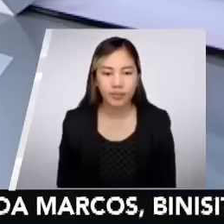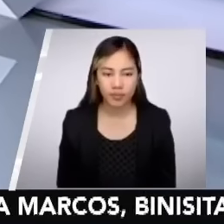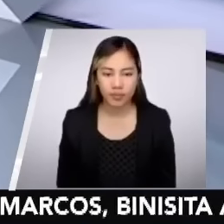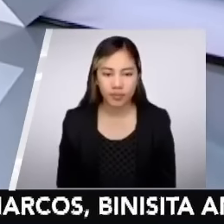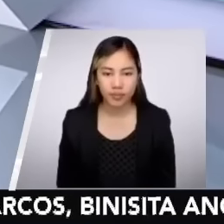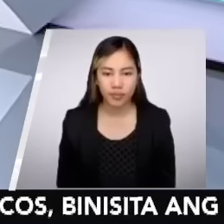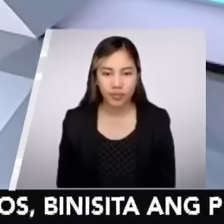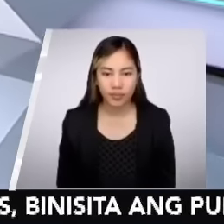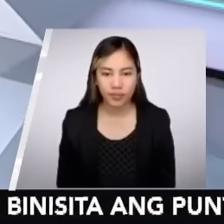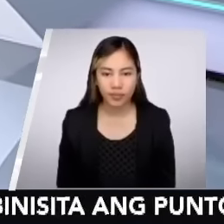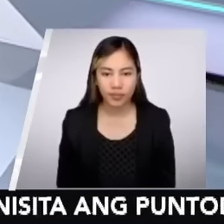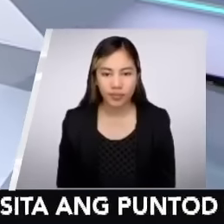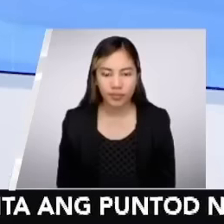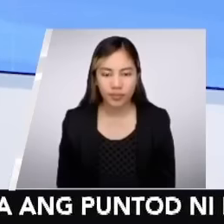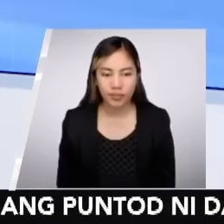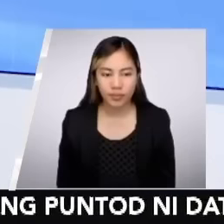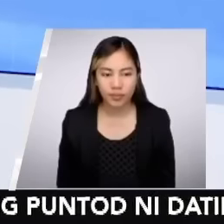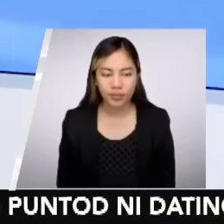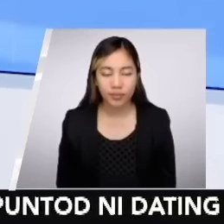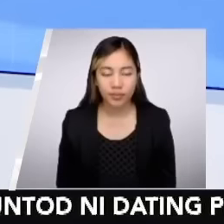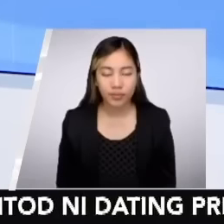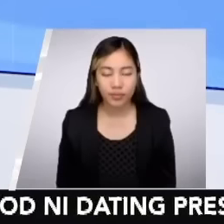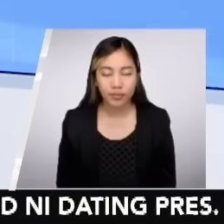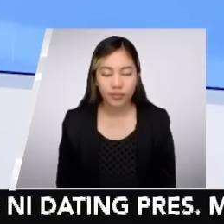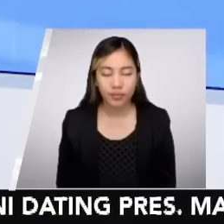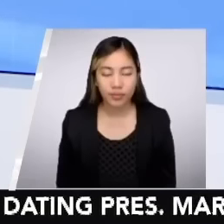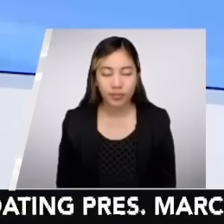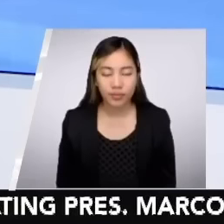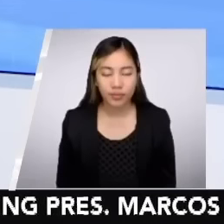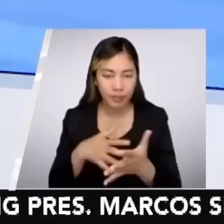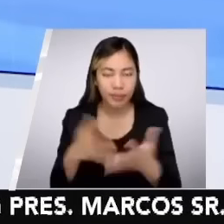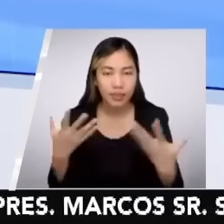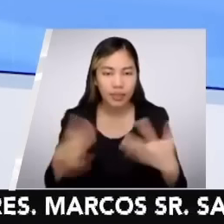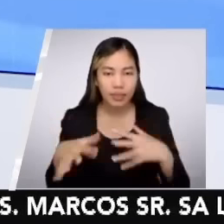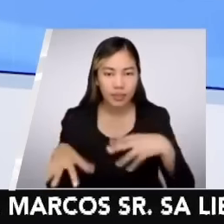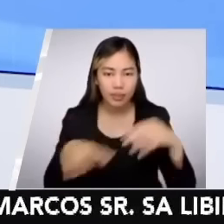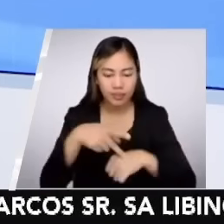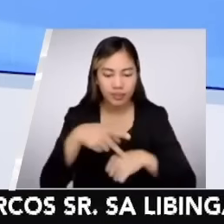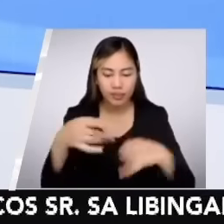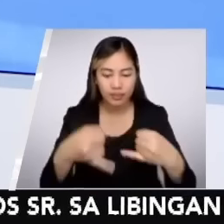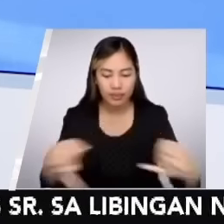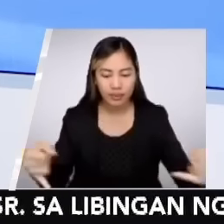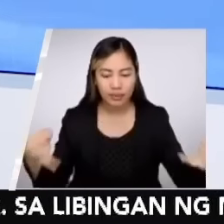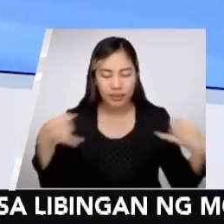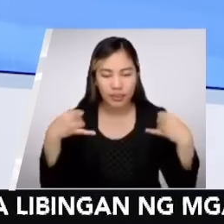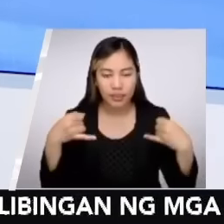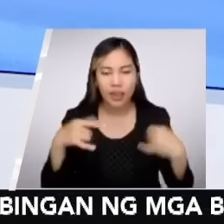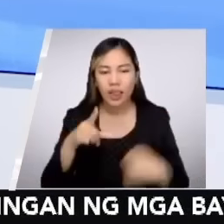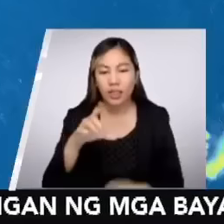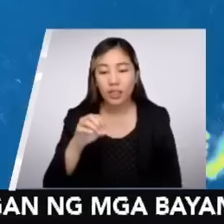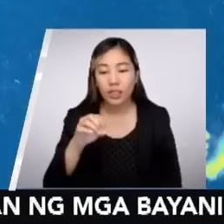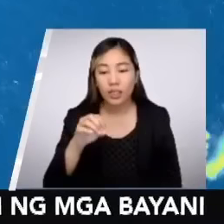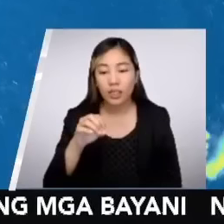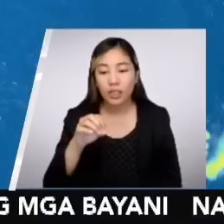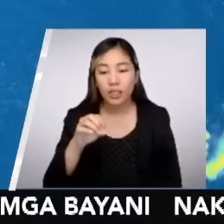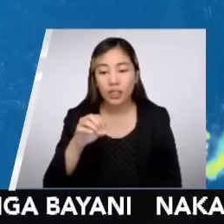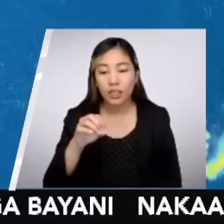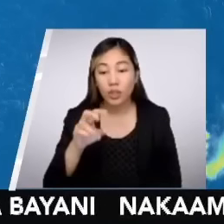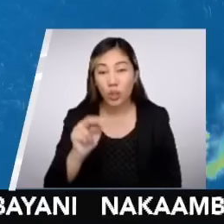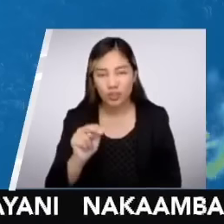Humina at nakalabas na sa Philippine Area of Responsibility ang Bagyong Leon. Sa ngayon, isa na itong tropical storm na namataan ng pag-asa